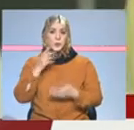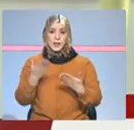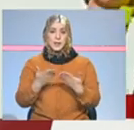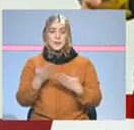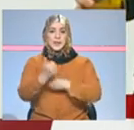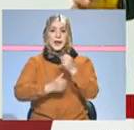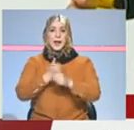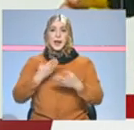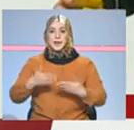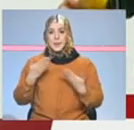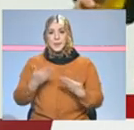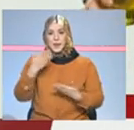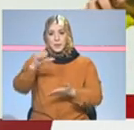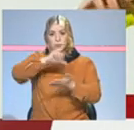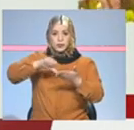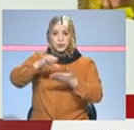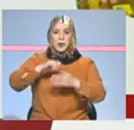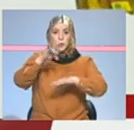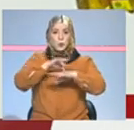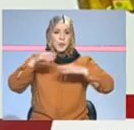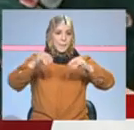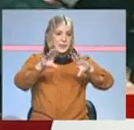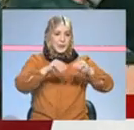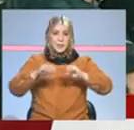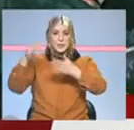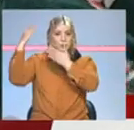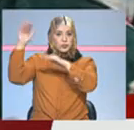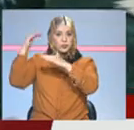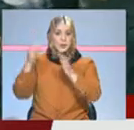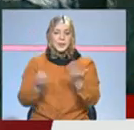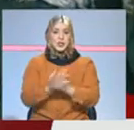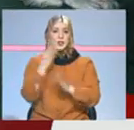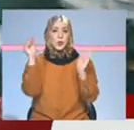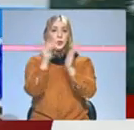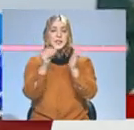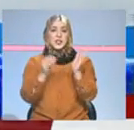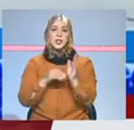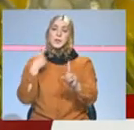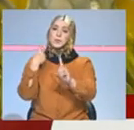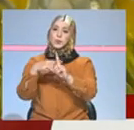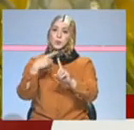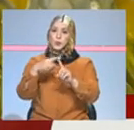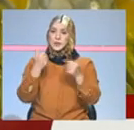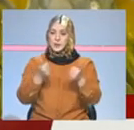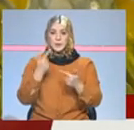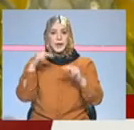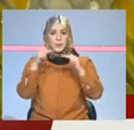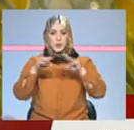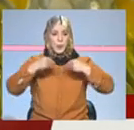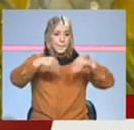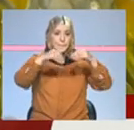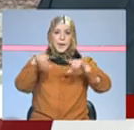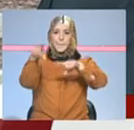أن هذا المنتوج اكتسح أسواقا خارجية جديدة وسجل مؤشرات إيجابية على مستوى ترويج